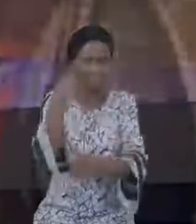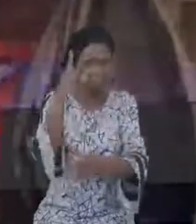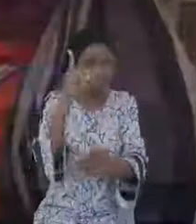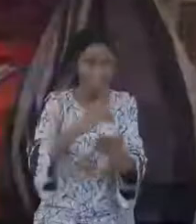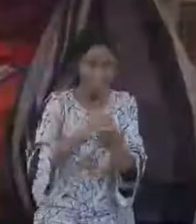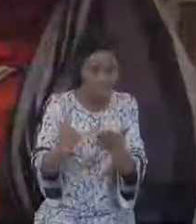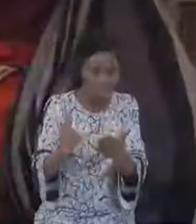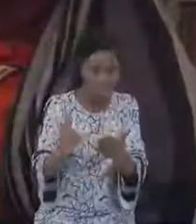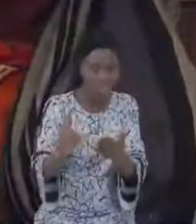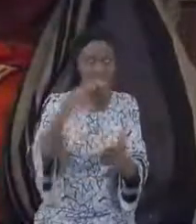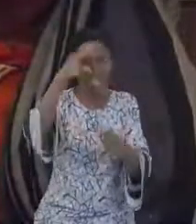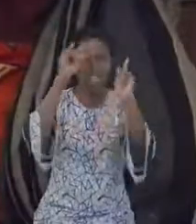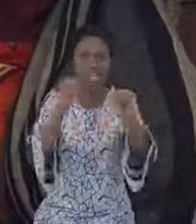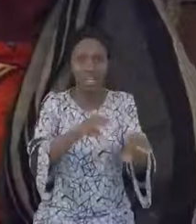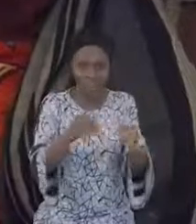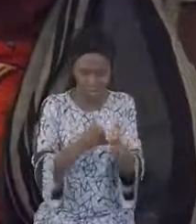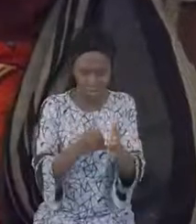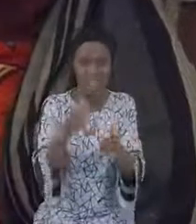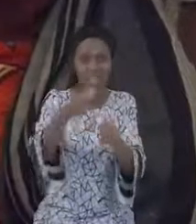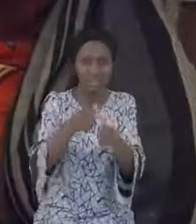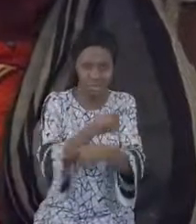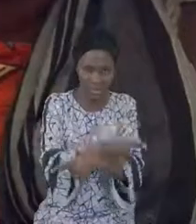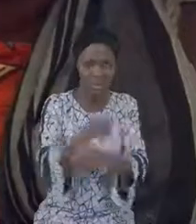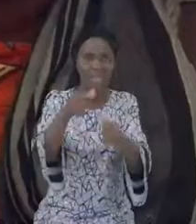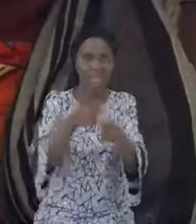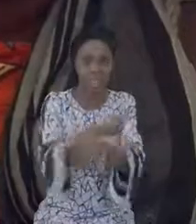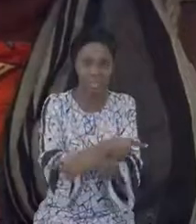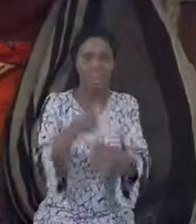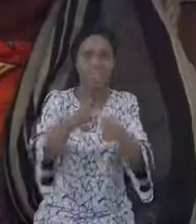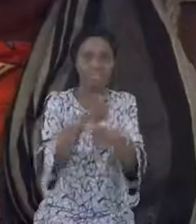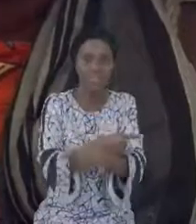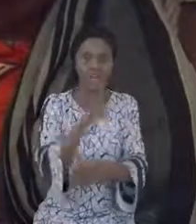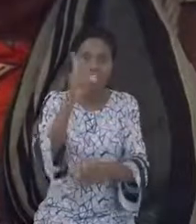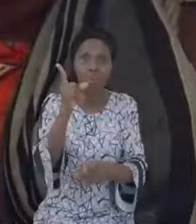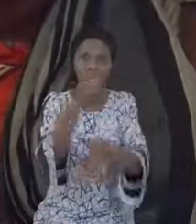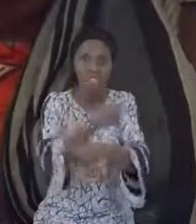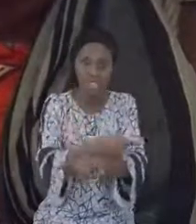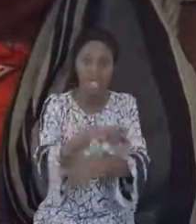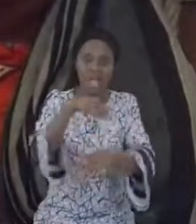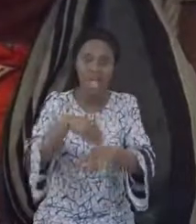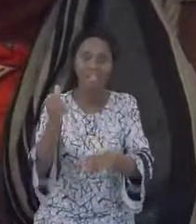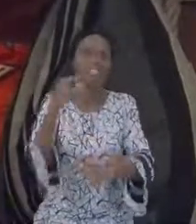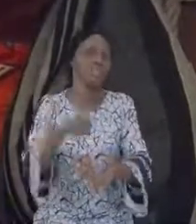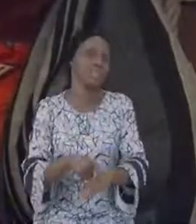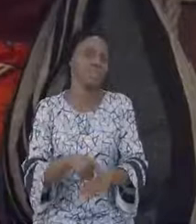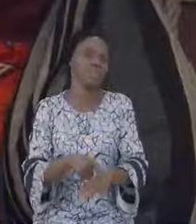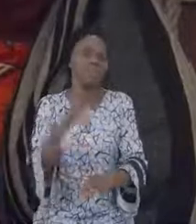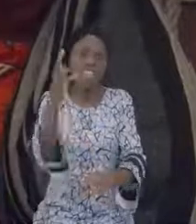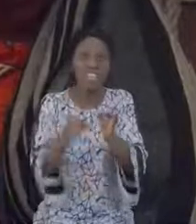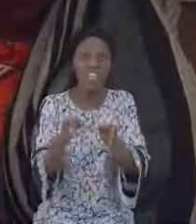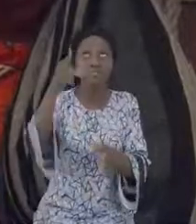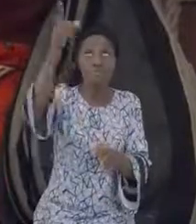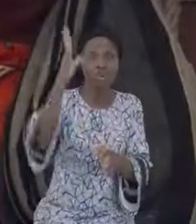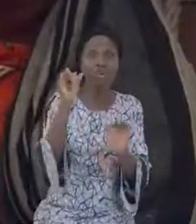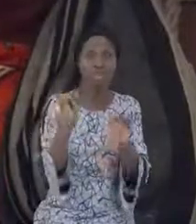semaine. Il peut le faire chaque jour, un jour à la fois. Si Dieu peut